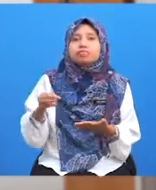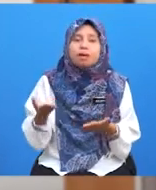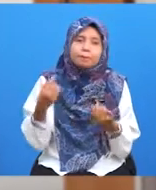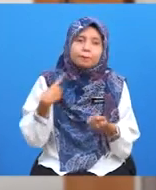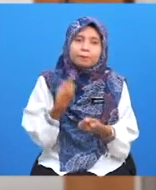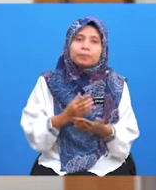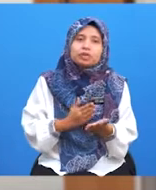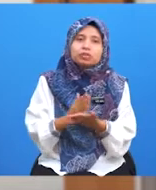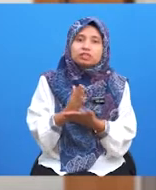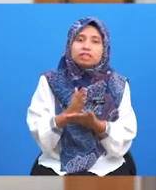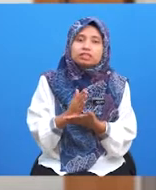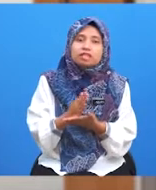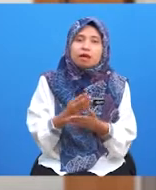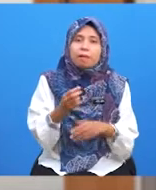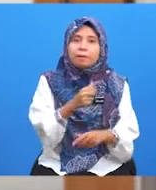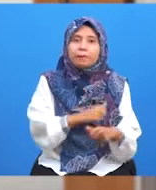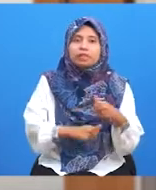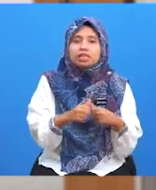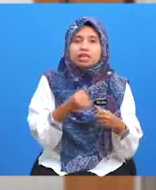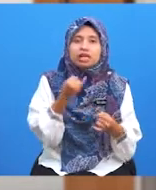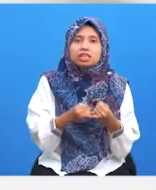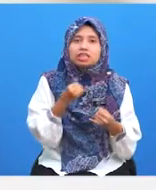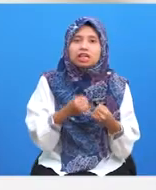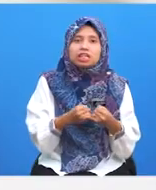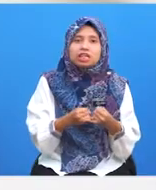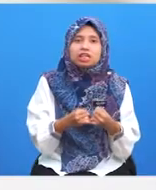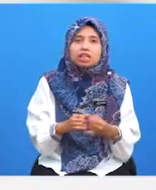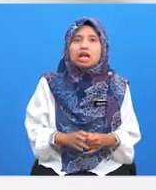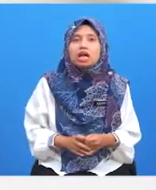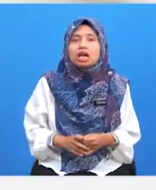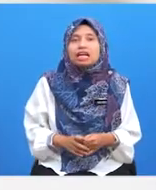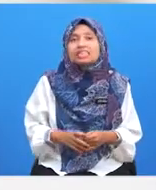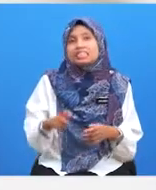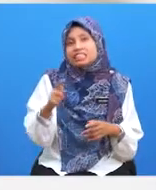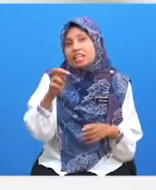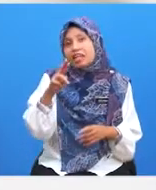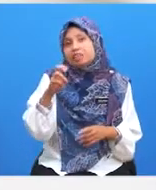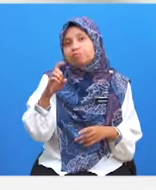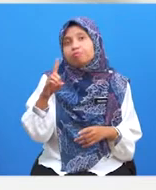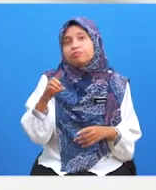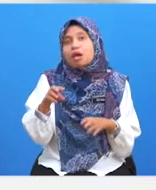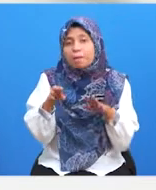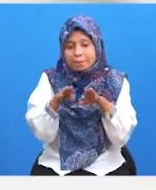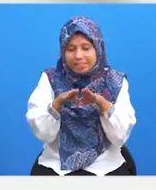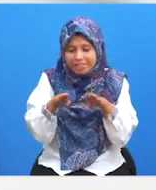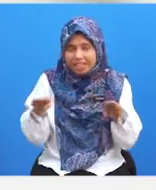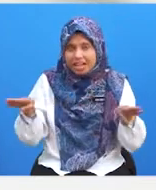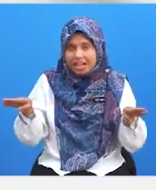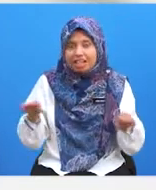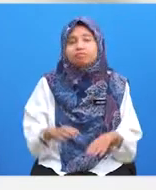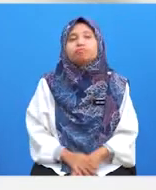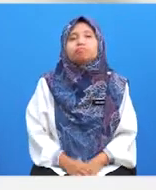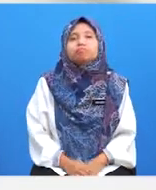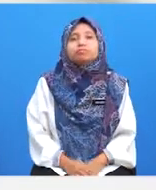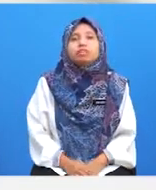kita teruskan kepada trend pernyataan yang terakhir yaitu trend mendatang pos sekitaran penjagaan trend